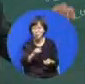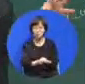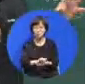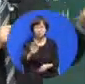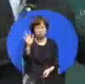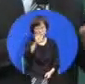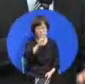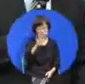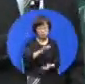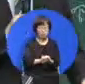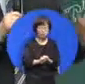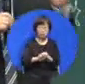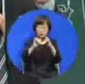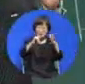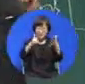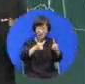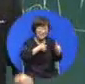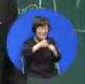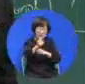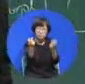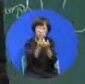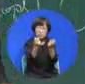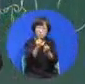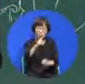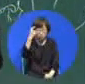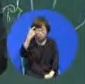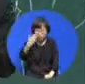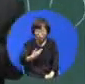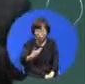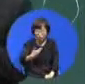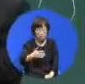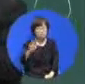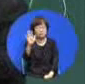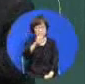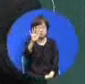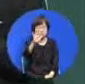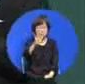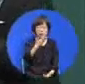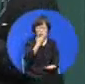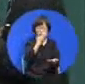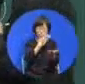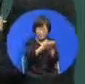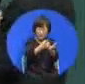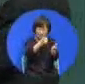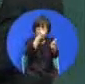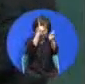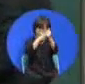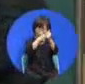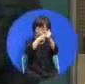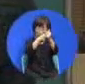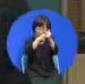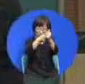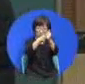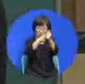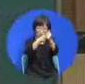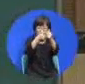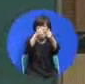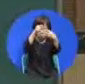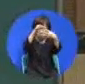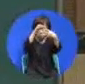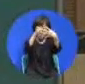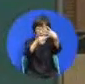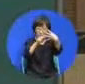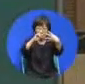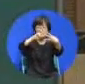just change your order. 순서 바꾸면 돼. How do I save the world? How do I change the world? Just change your priorities. 그러니까